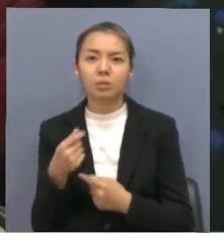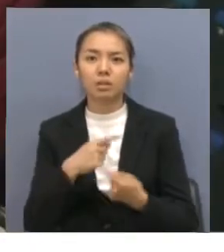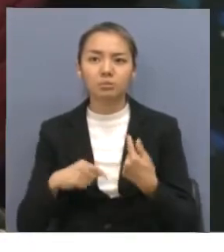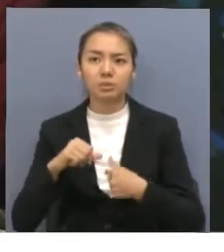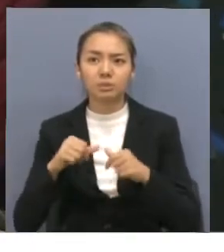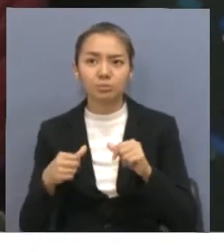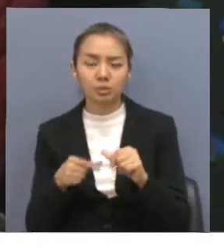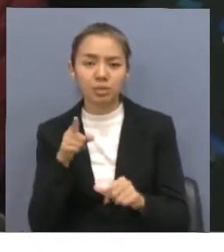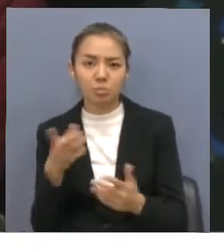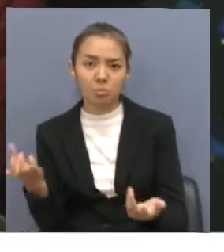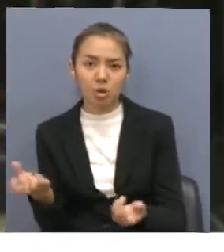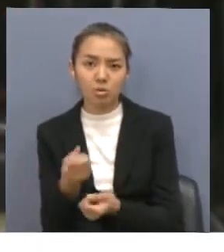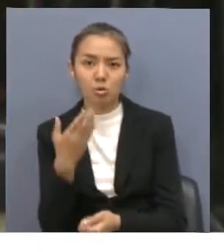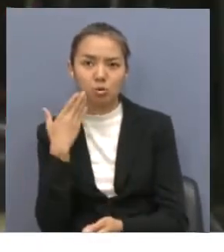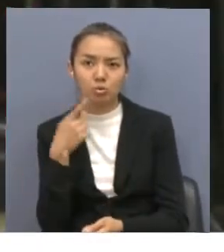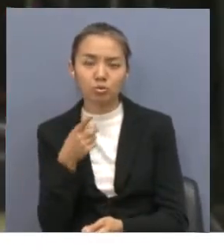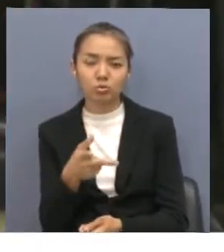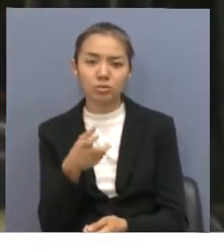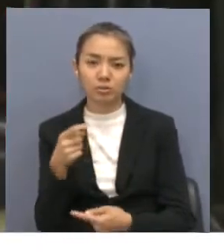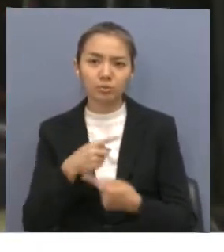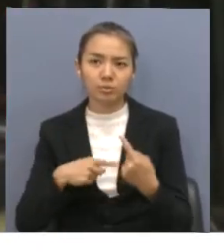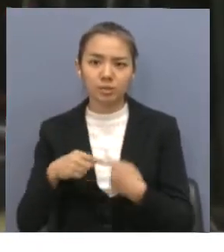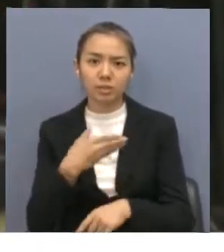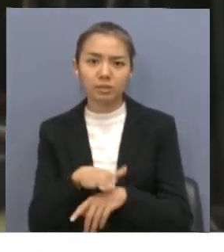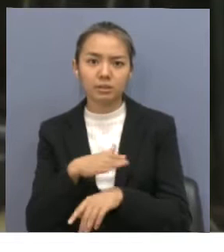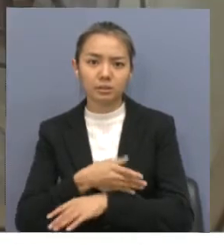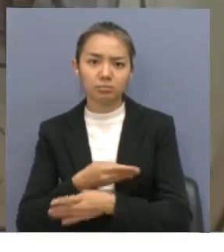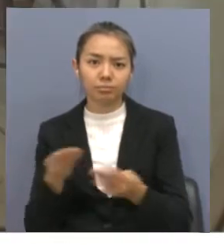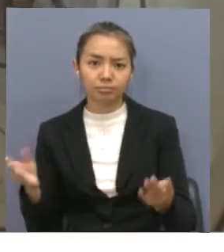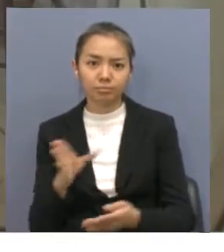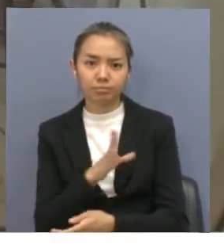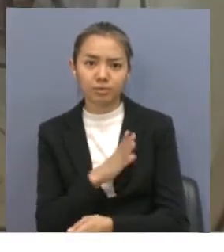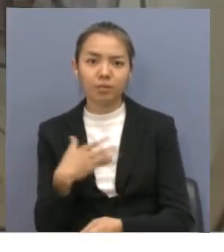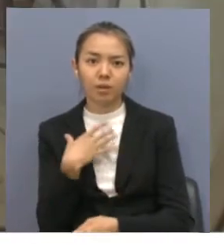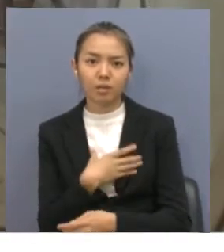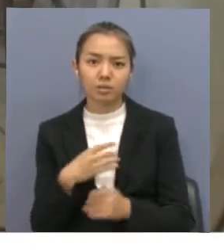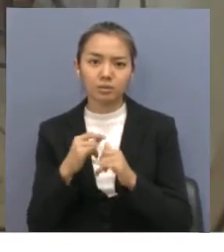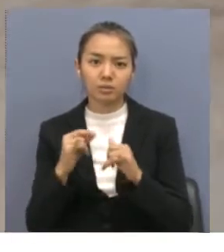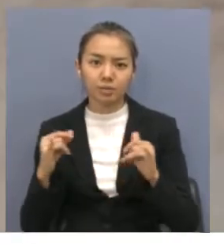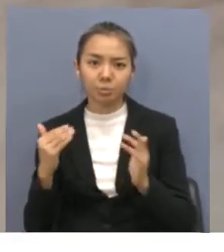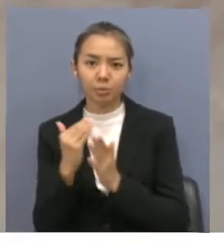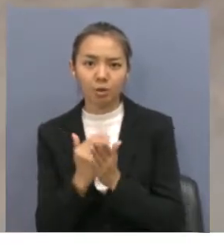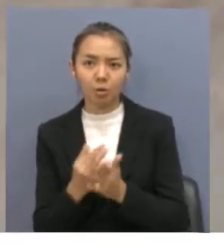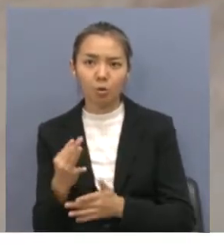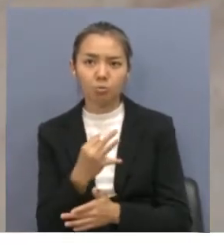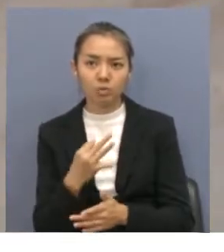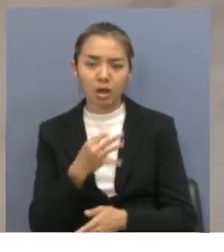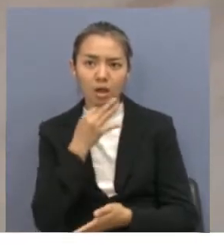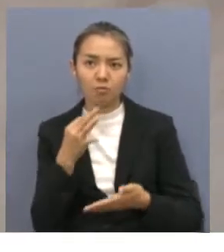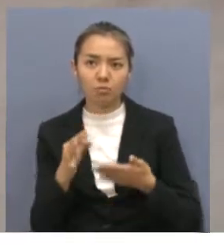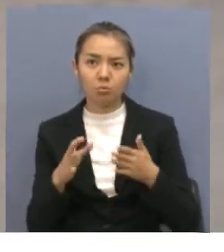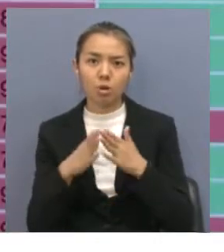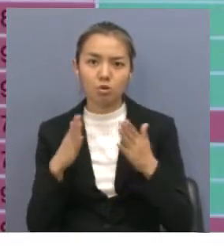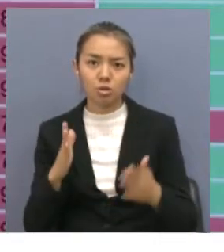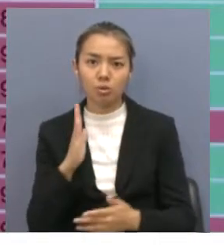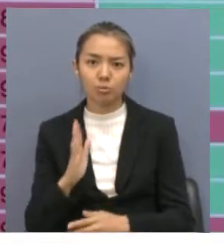тұралады. Оларды қолдау үшін жеңілдікпен 1300 кәсіпкерге кредит берілді. Елдің әлеуметтік-экономикалық дамуын жақсарту үшін өңірлерге артылар жауапкершіліктің